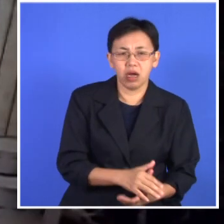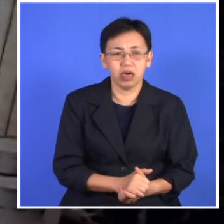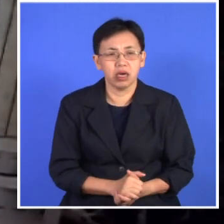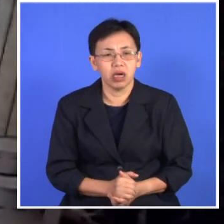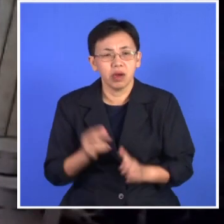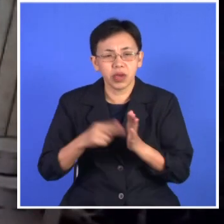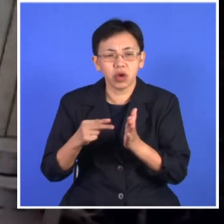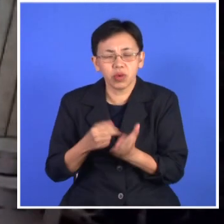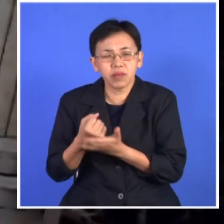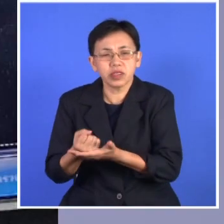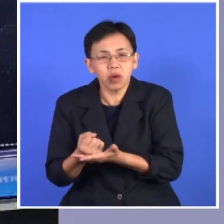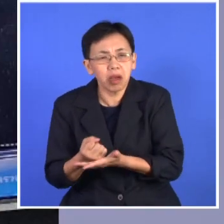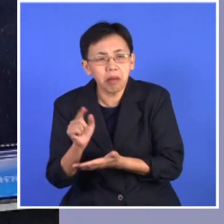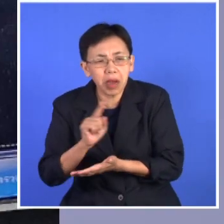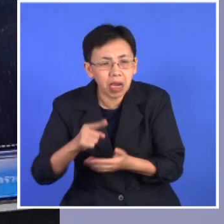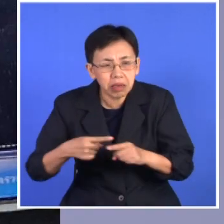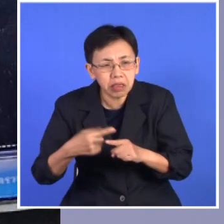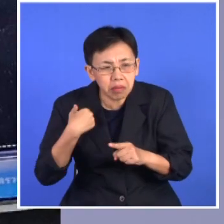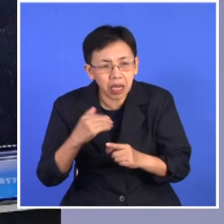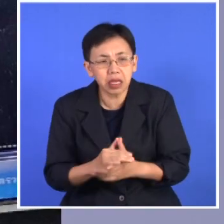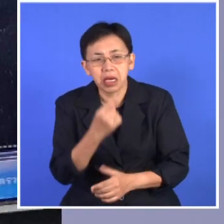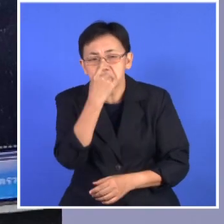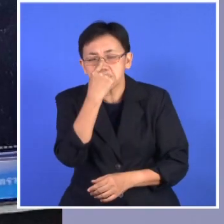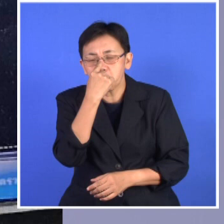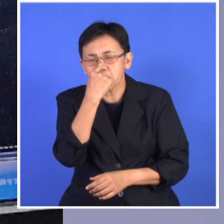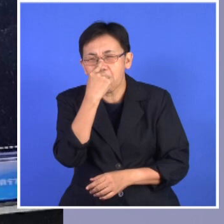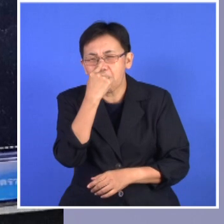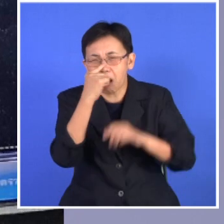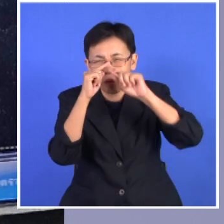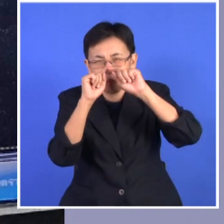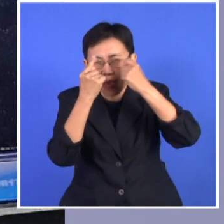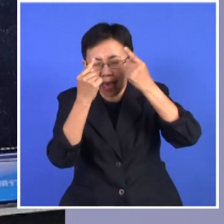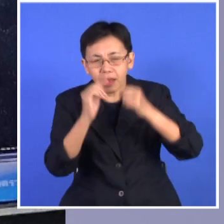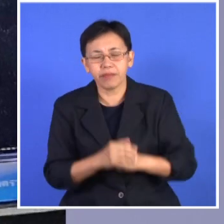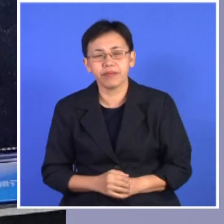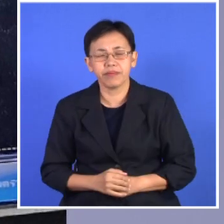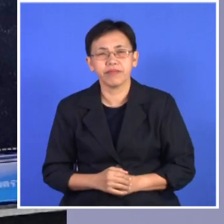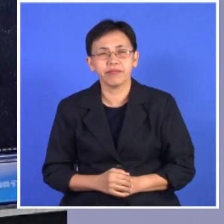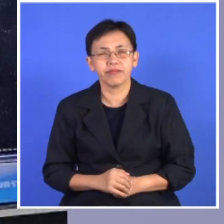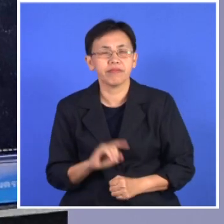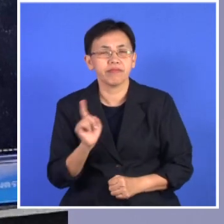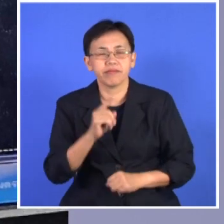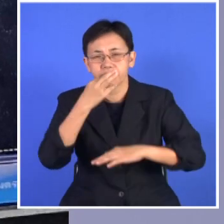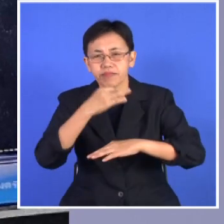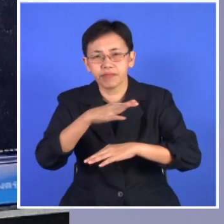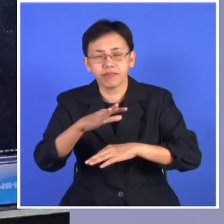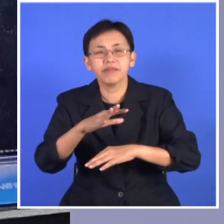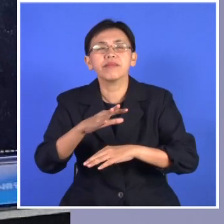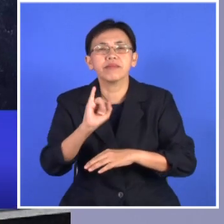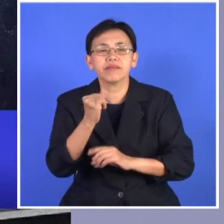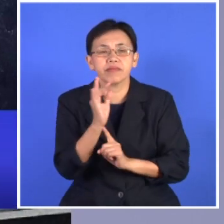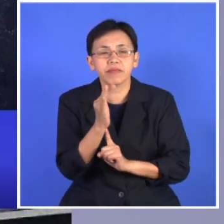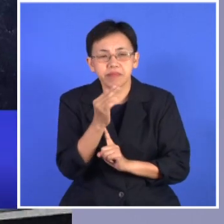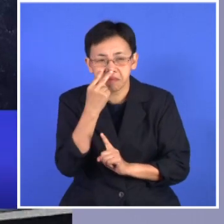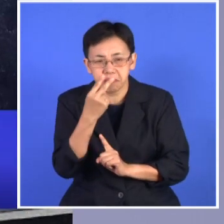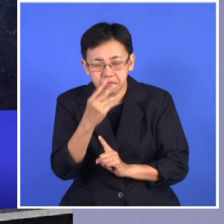เข้าไปช่วยนะคะโอเป็นอะไร้ากหรือเปล่านะคะเหตุการณ์นี้เนี่ยเกิดขึ้นตรรงบริเวณชายหาจอมเทียนจับภาพนักท่องเที่ยวรายนี้ได้นะคะแล้วก็